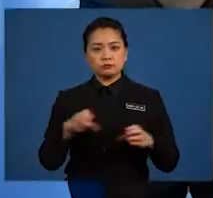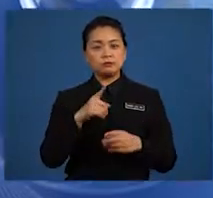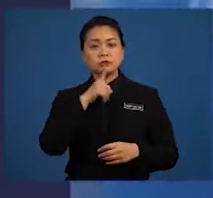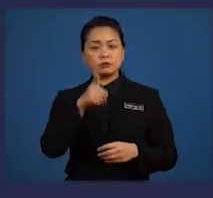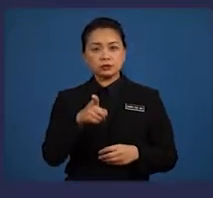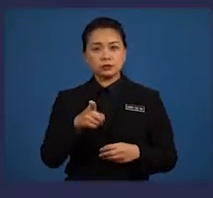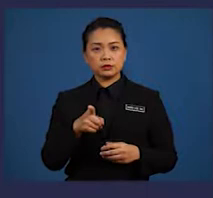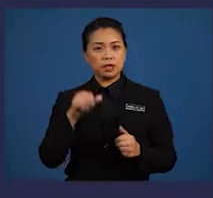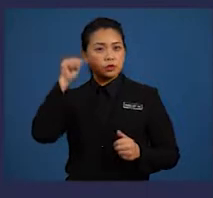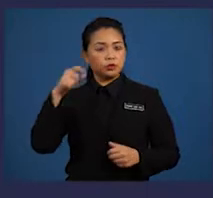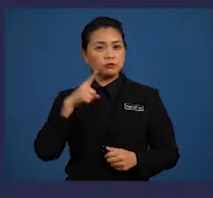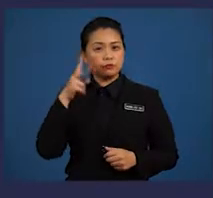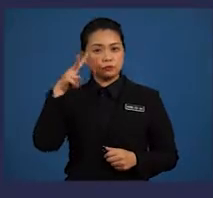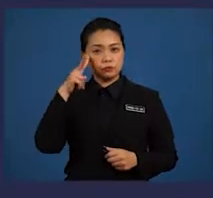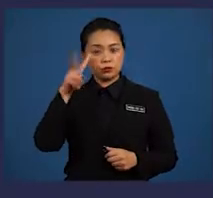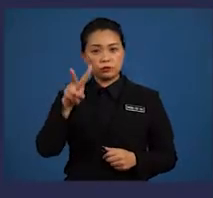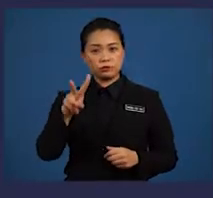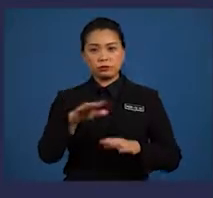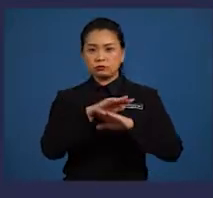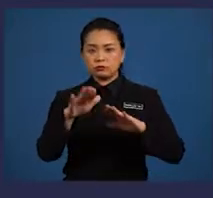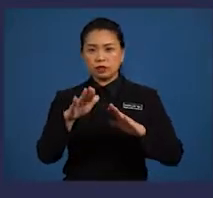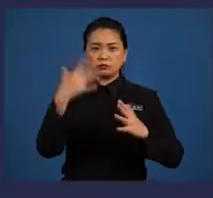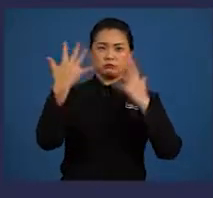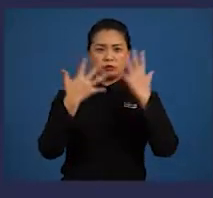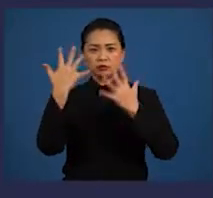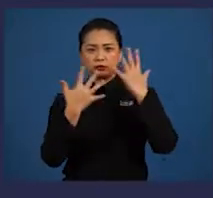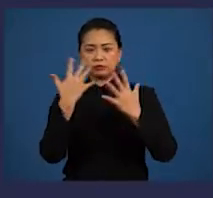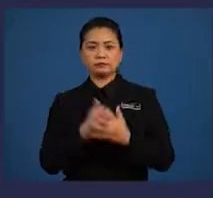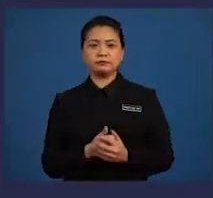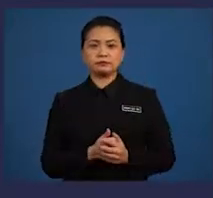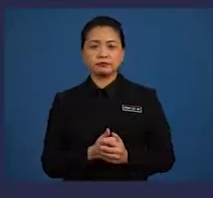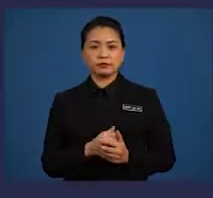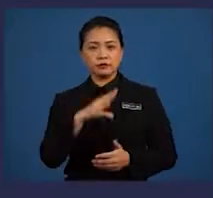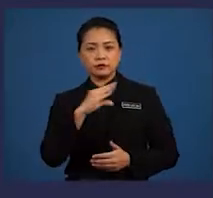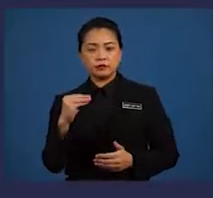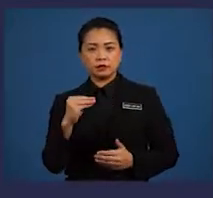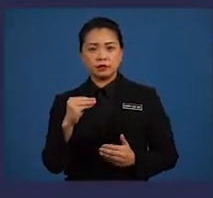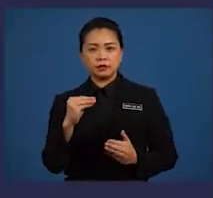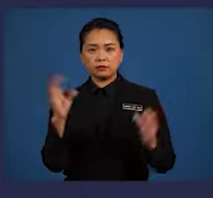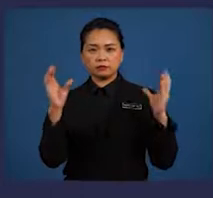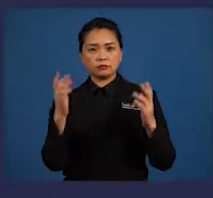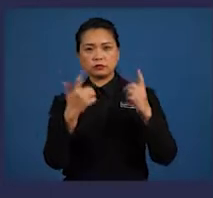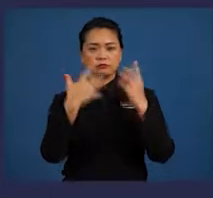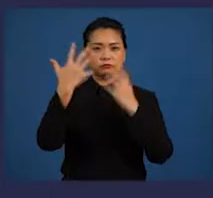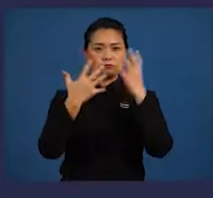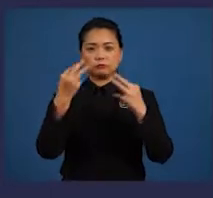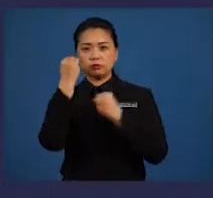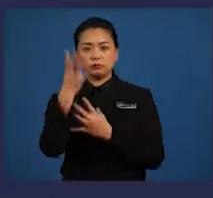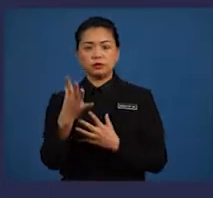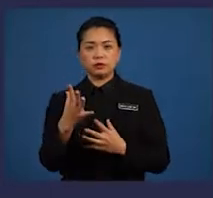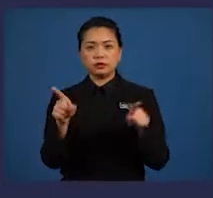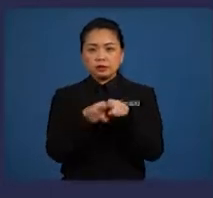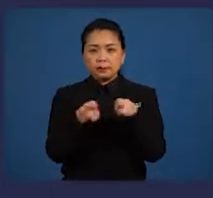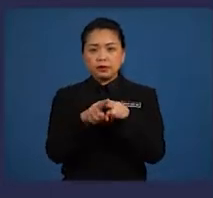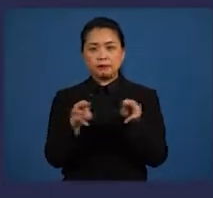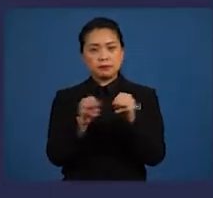audio mingguan itu tidak menimbulkan kekeliruan dan pencegahan makluman sebagaimana yang